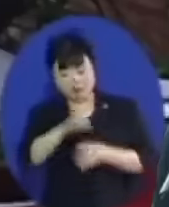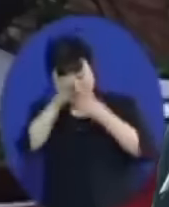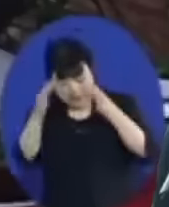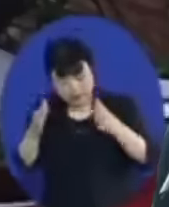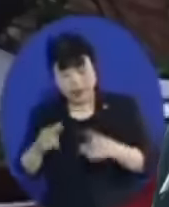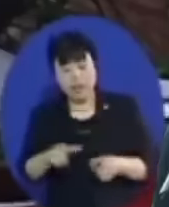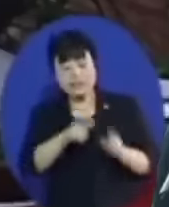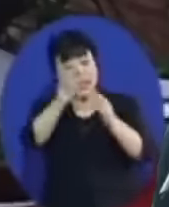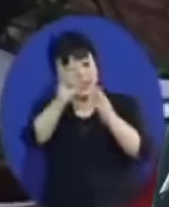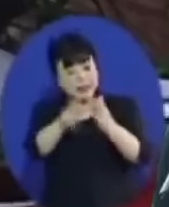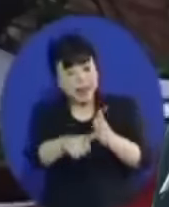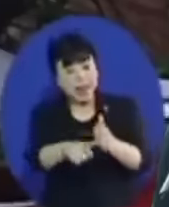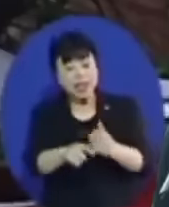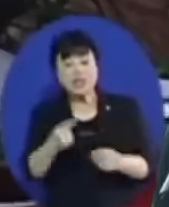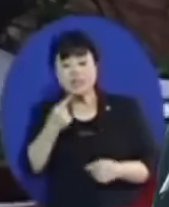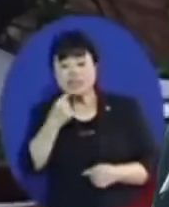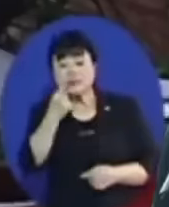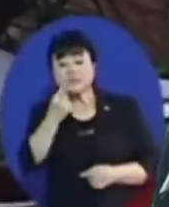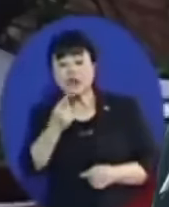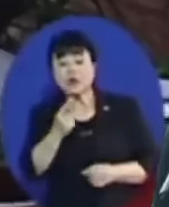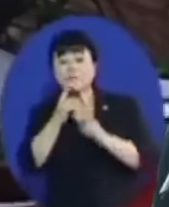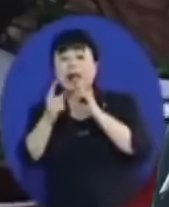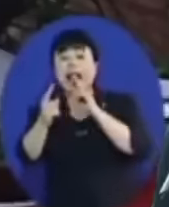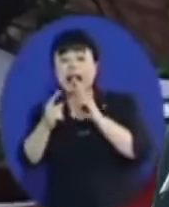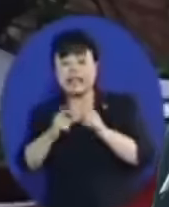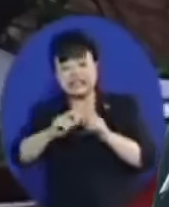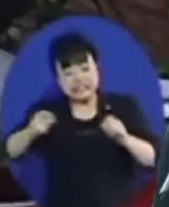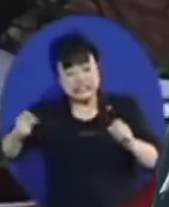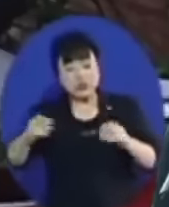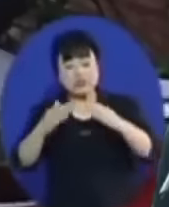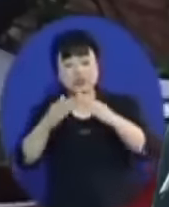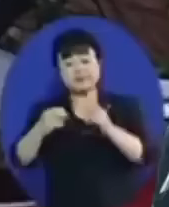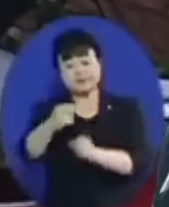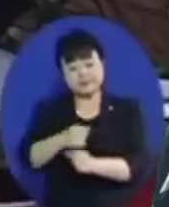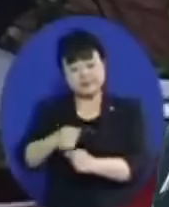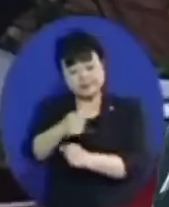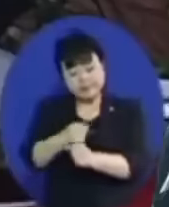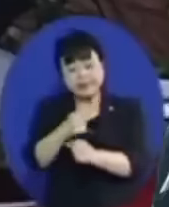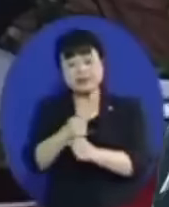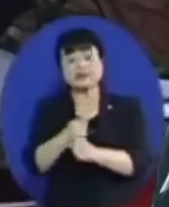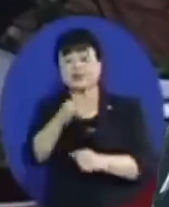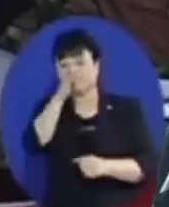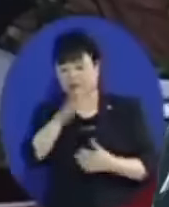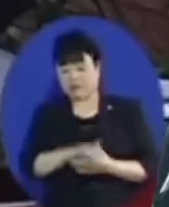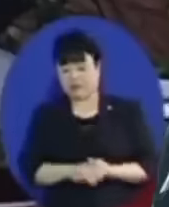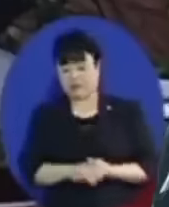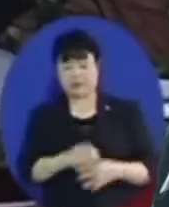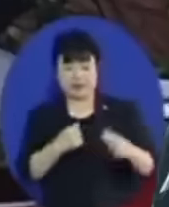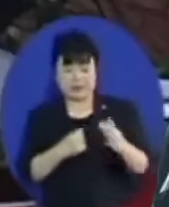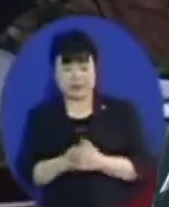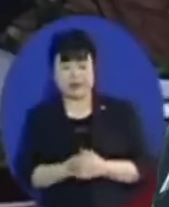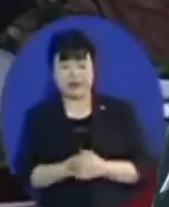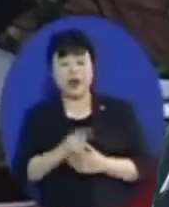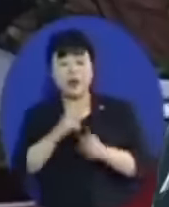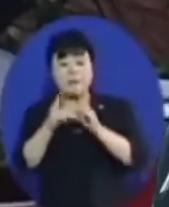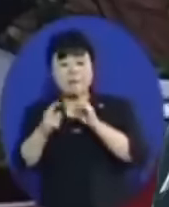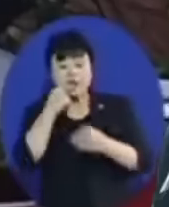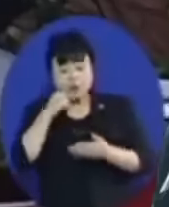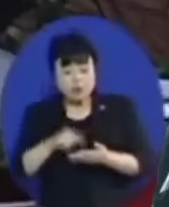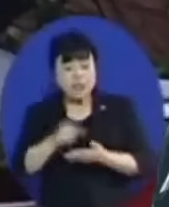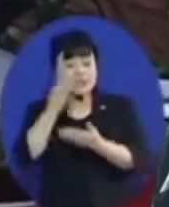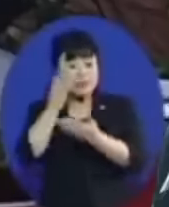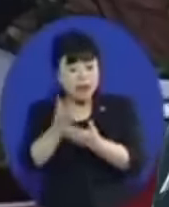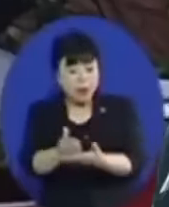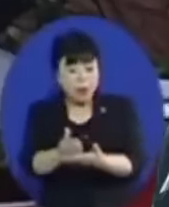우리가 사는 것이 우리 입에서 나오는 실로서 우리 집을 지어놓고 사는 것입니다. 그러므로 말을 쉽게 하지